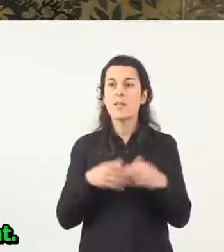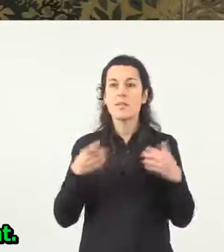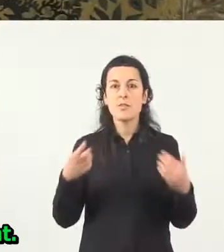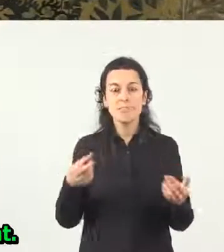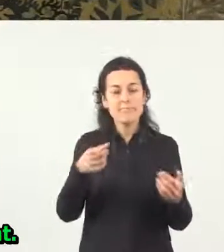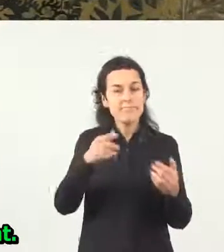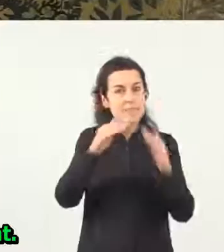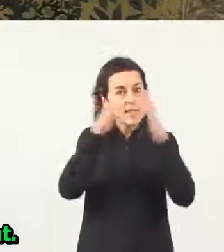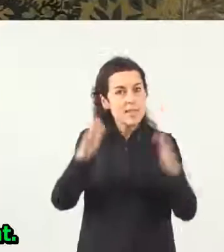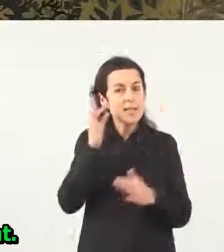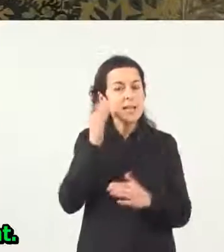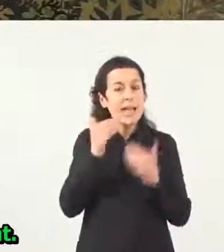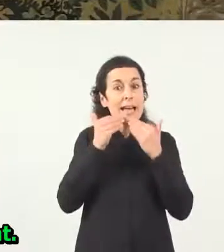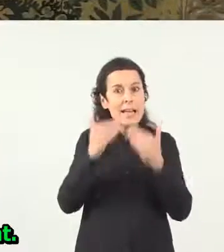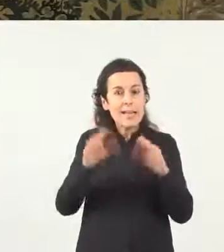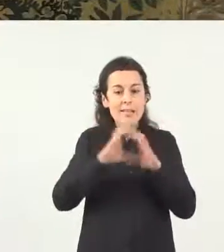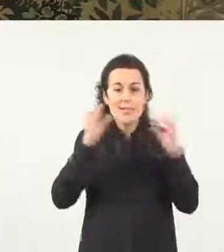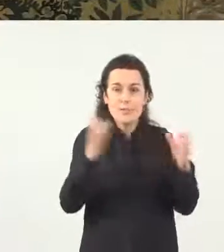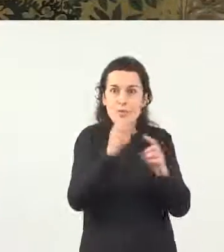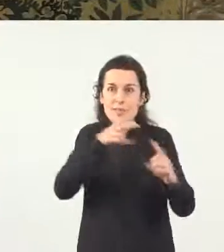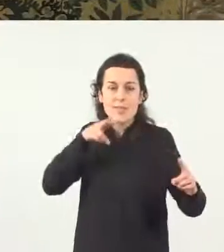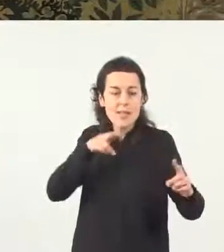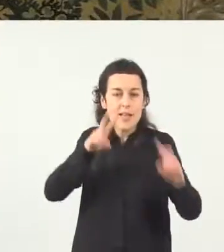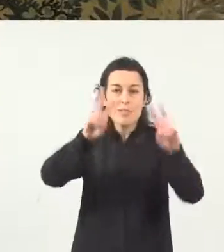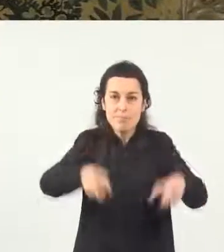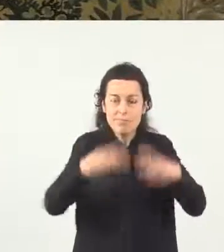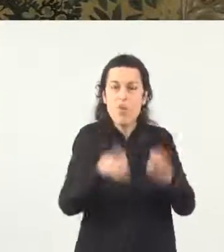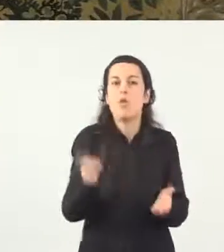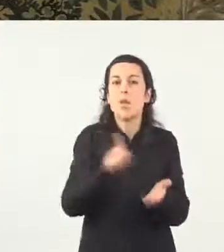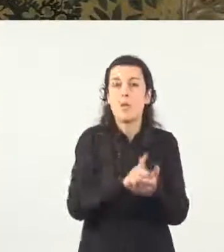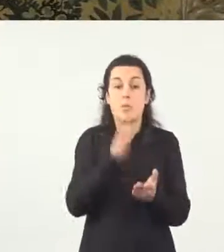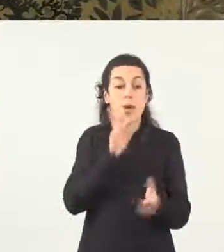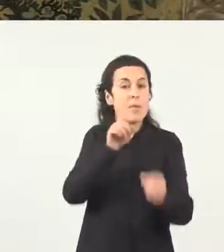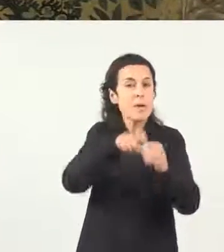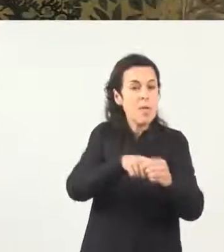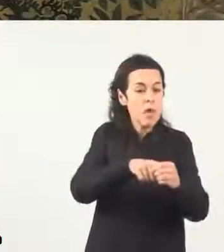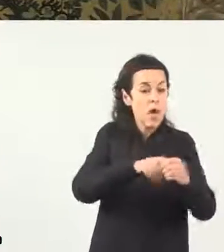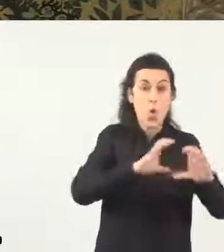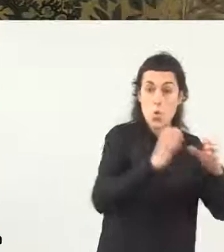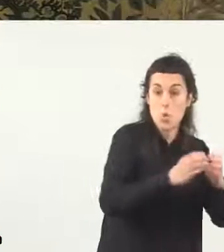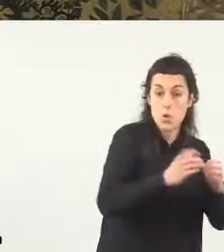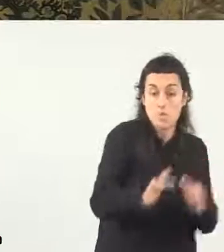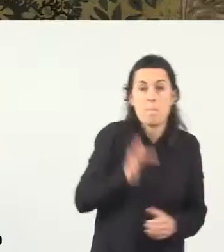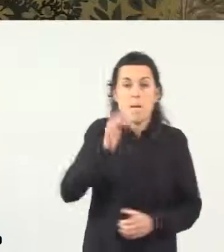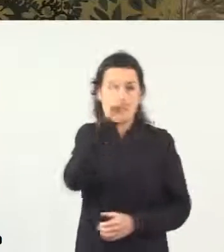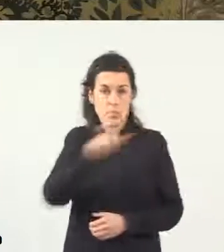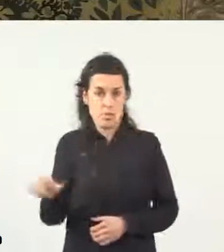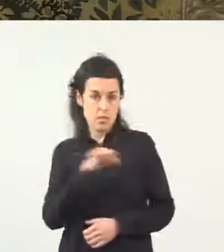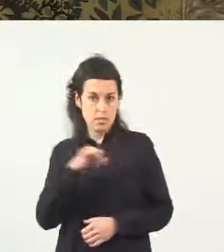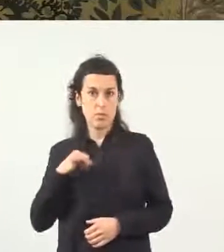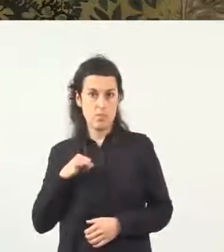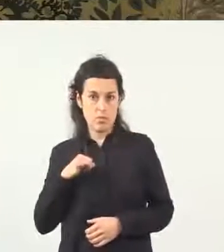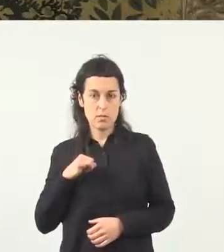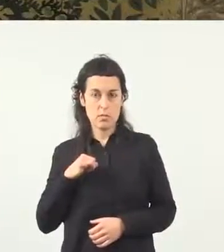bai berriro kolektibotasuna ulertzeko modu bat, non norbanakoak egongo dira, baina taldeak ere egongo dira. Aber zer egiten dugun horrekin,